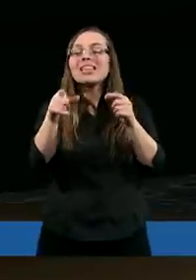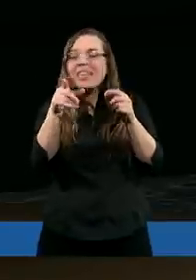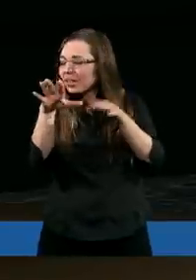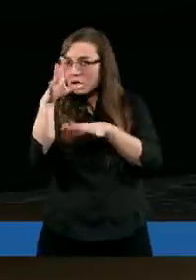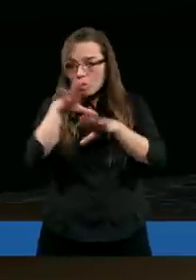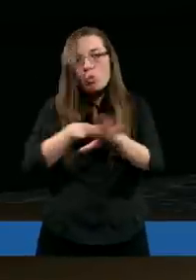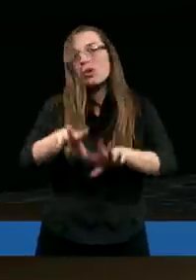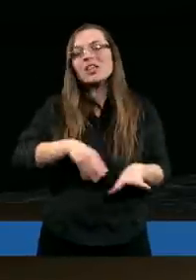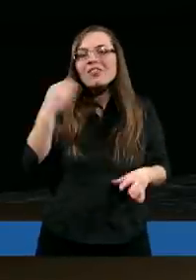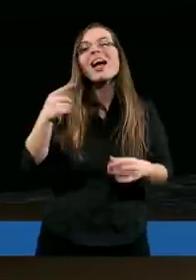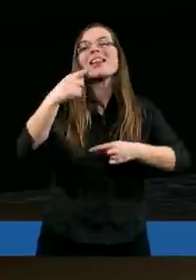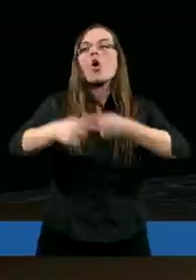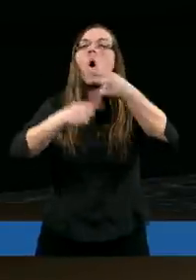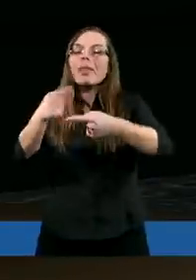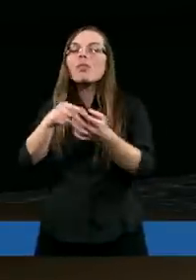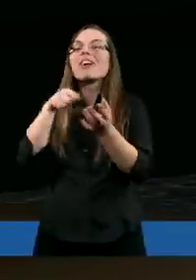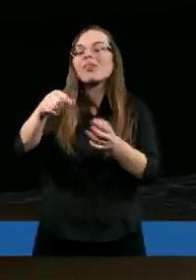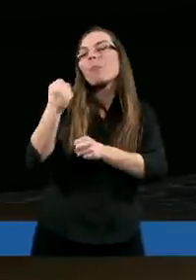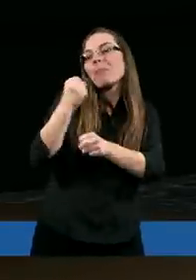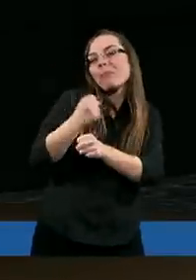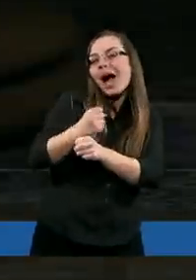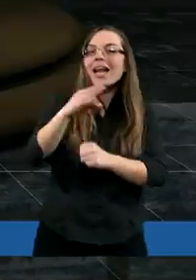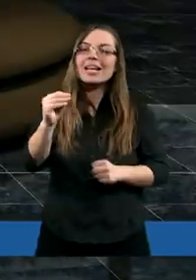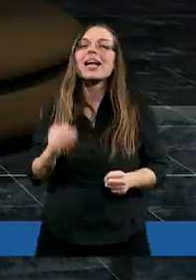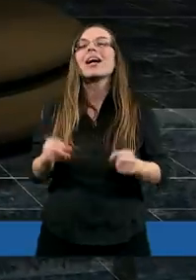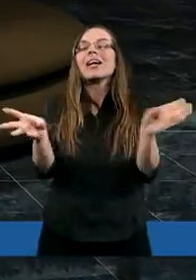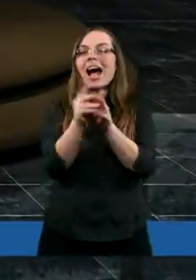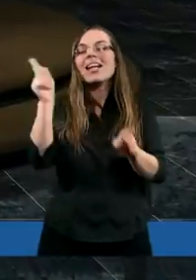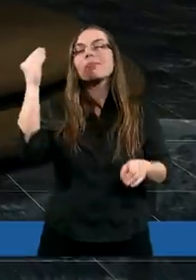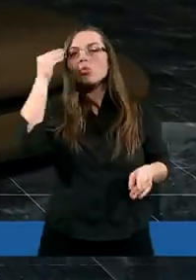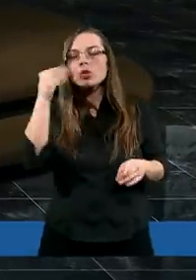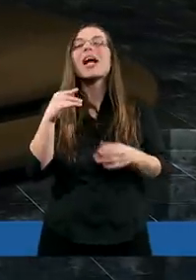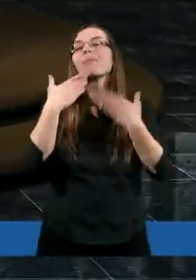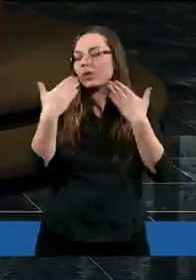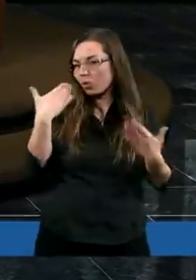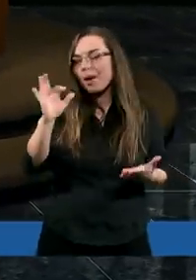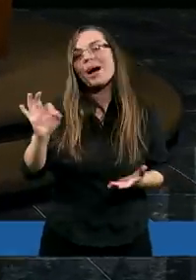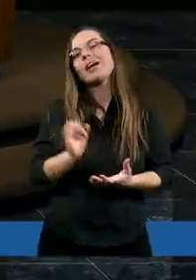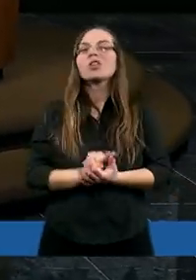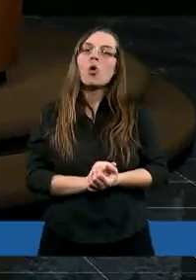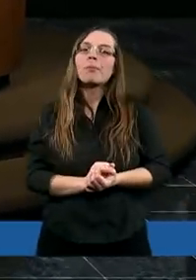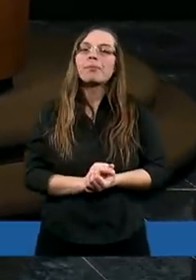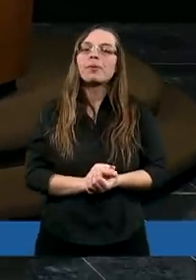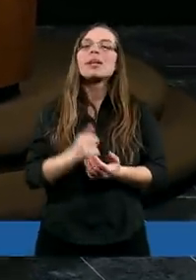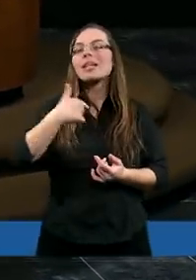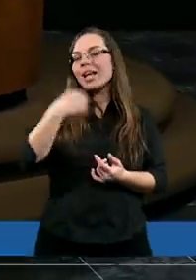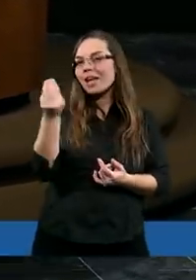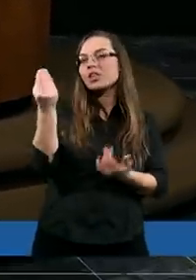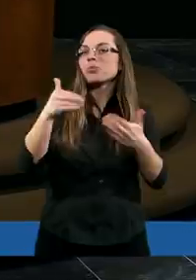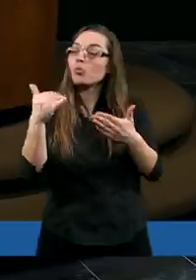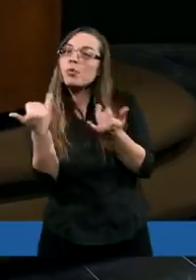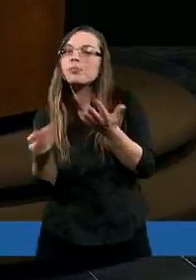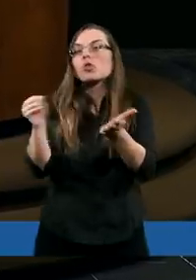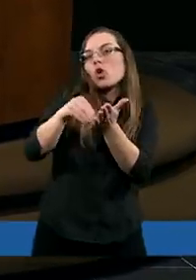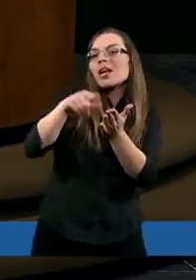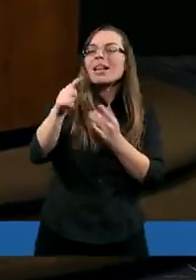Duch Święty kontynuował tą pracę razem z uczniami. Tak, dziękuję bardzo. Ja jeszcze jak mogę tutaj